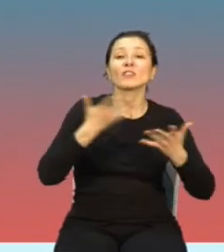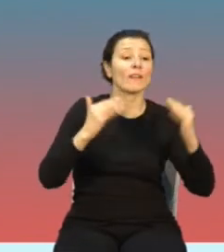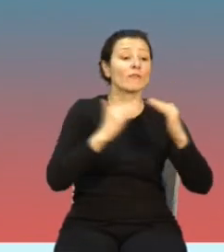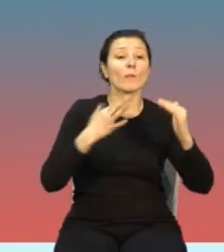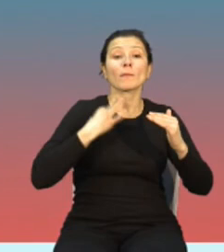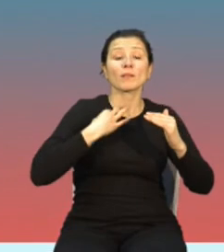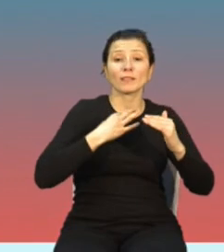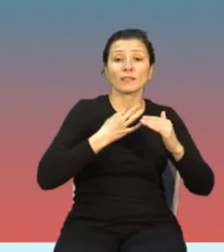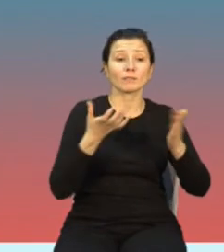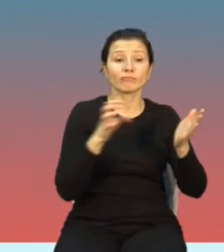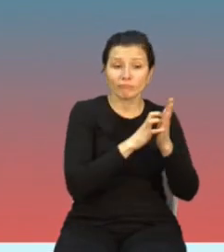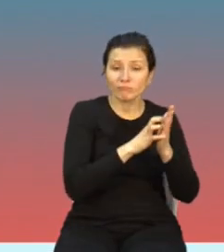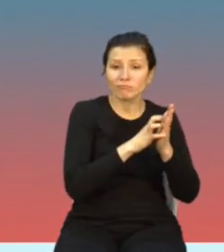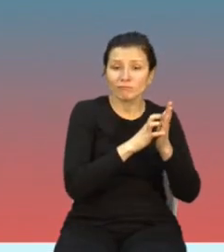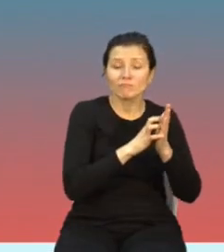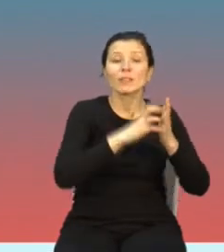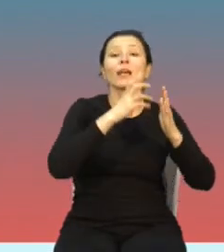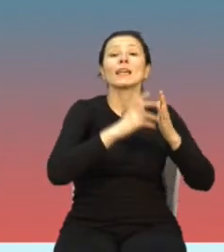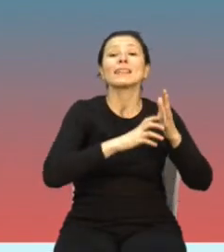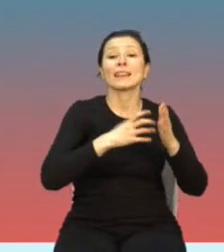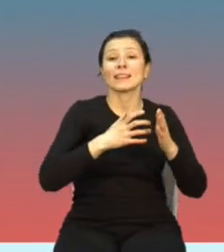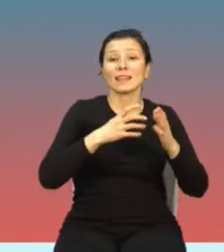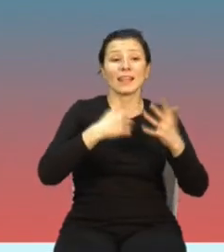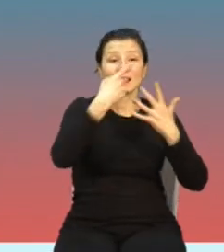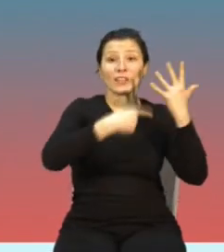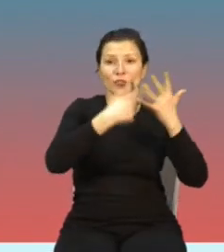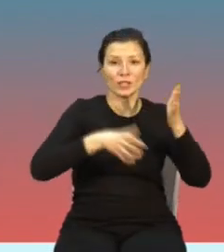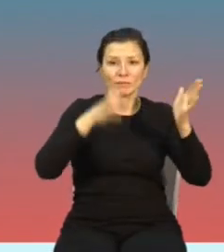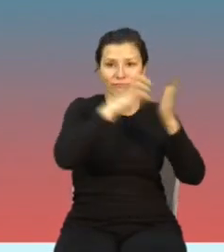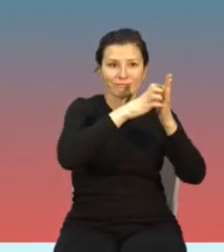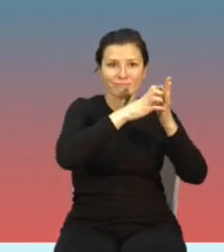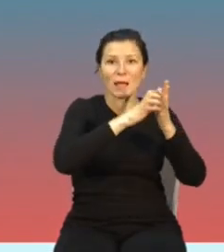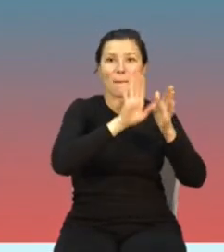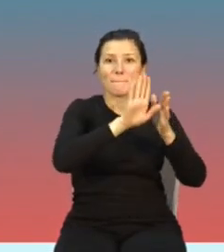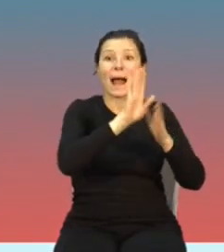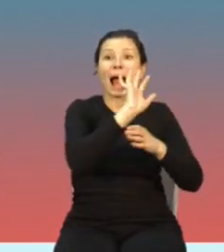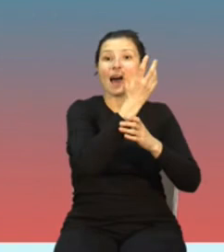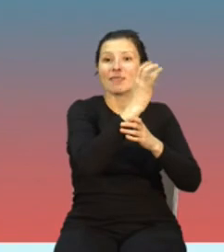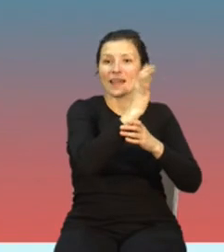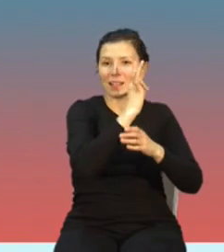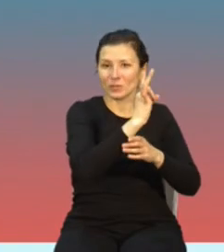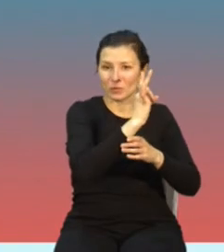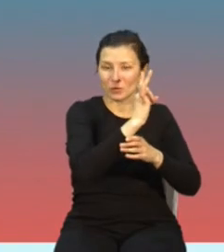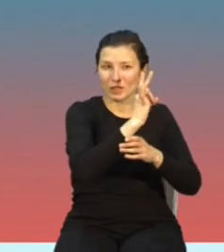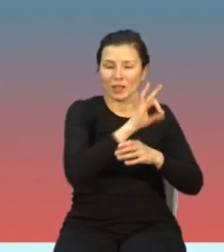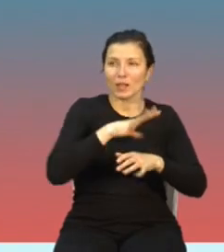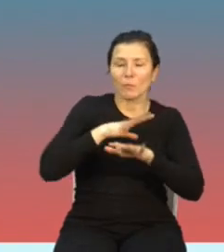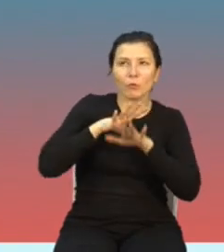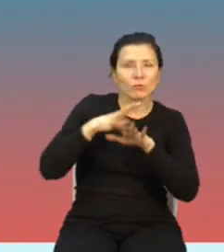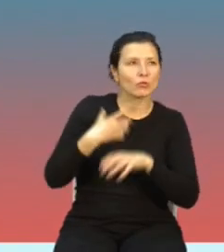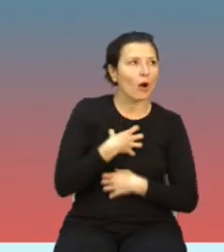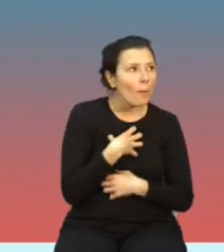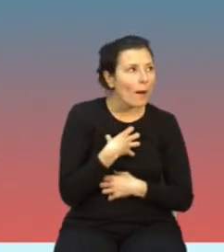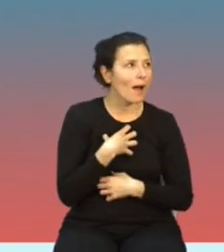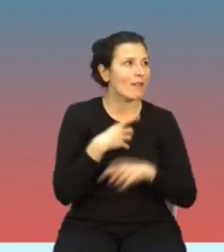mają nadajnik i mają antenę. No i to spowodowało obawę i było mnóstwo, ale naprawdę